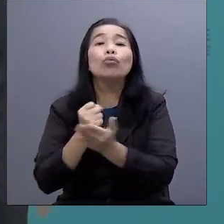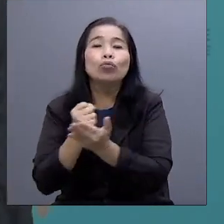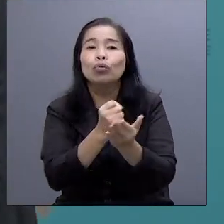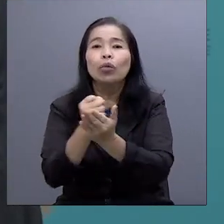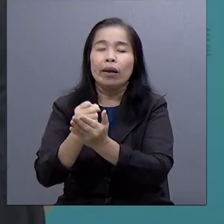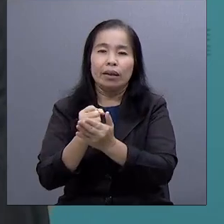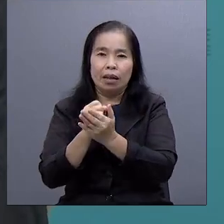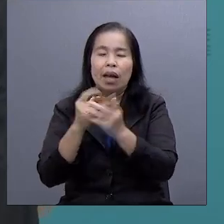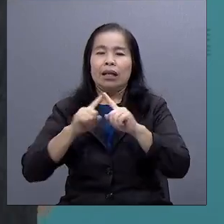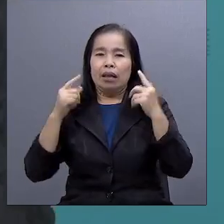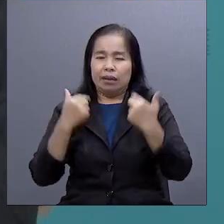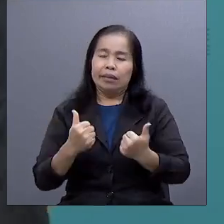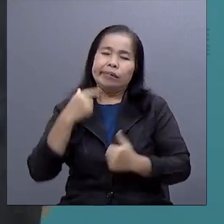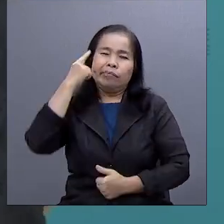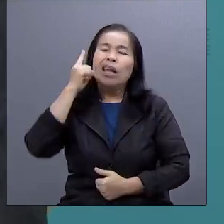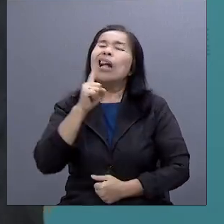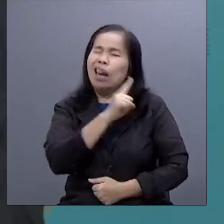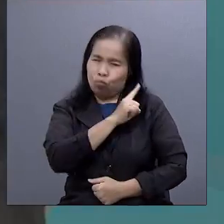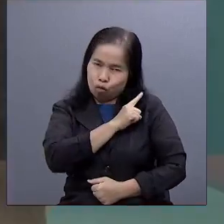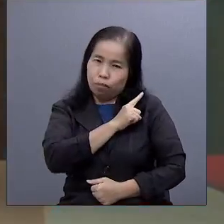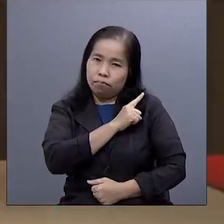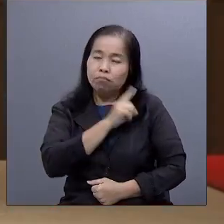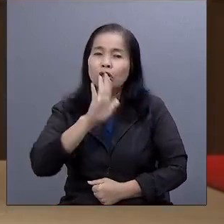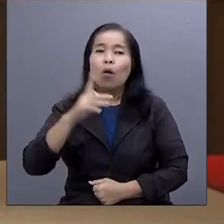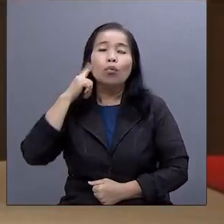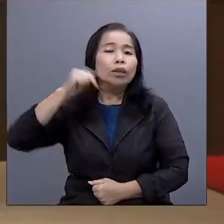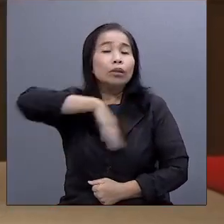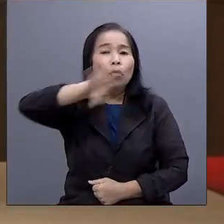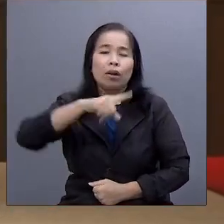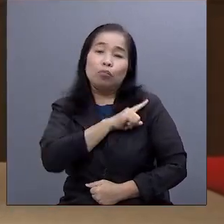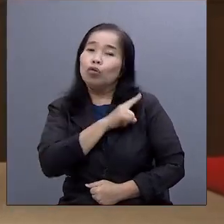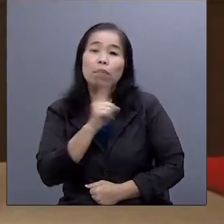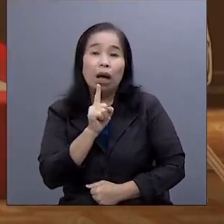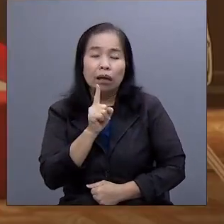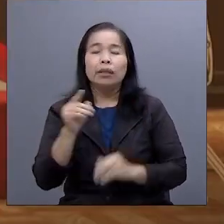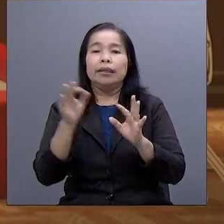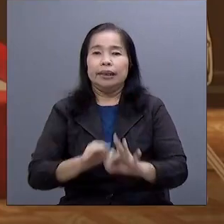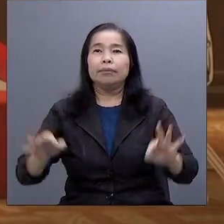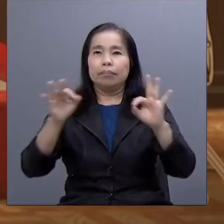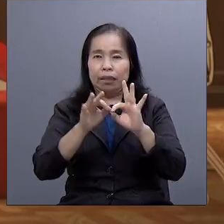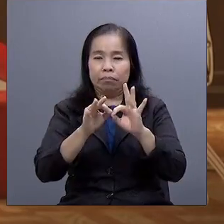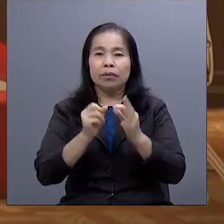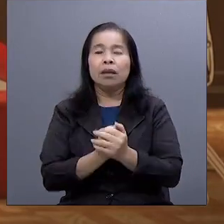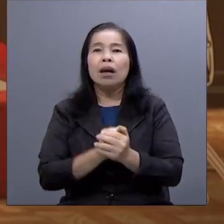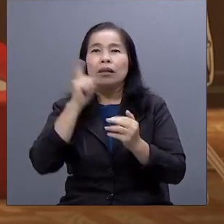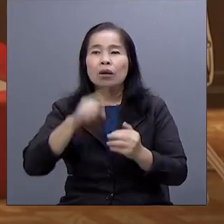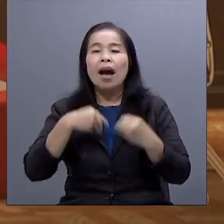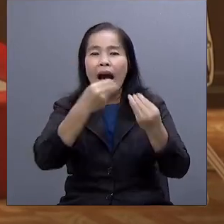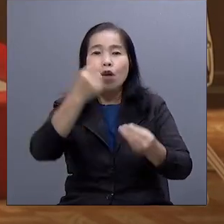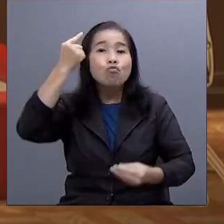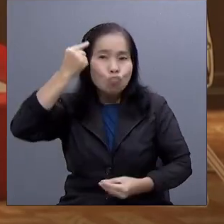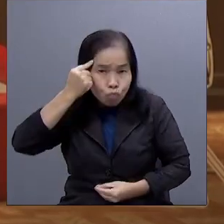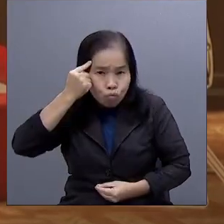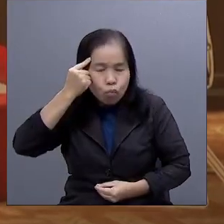เจอมาดันั้นสิ่งที่เป็หน้าที่ของเรานะตอนนี้ครับคือเบ้องต้นอัแกเลยครั ก็คือการทำใหเขารู้